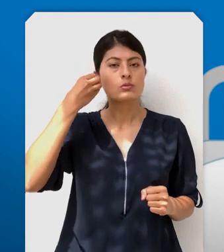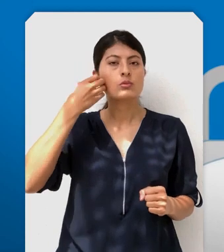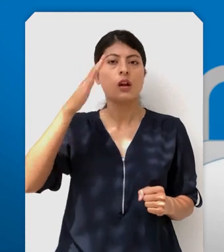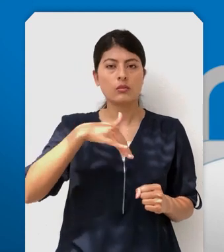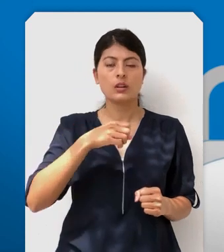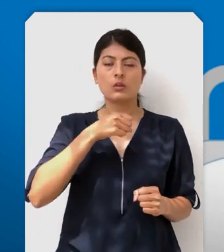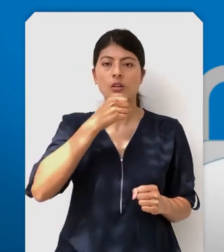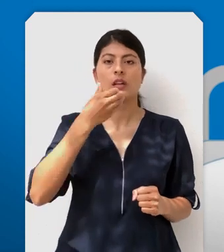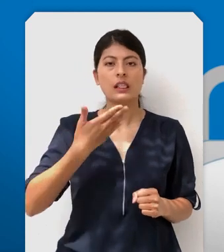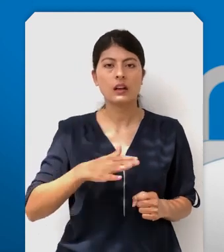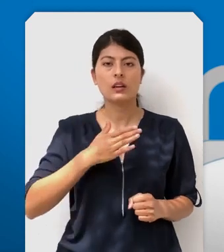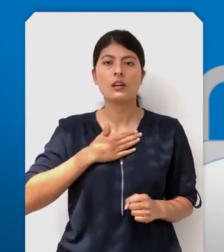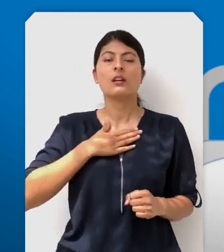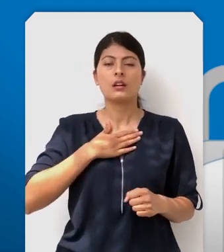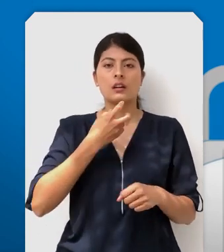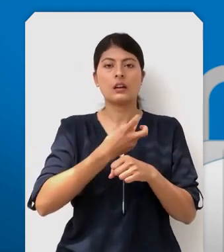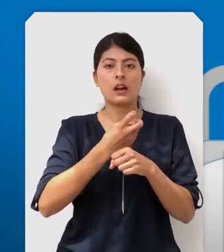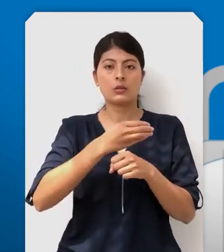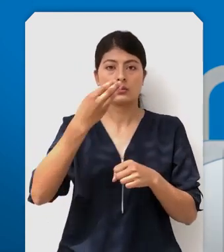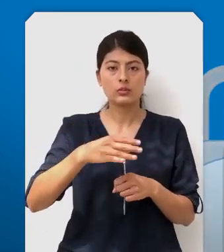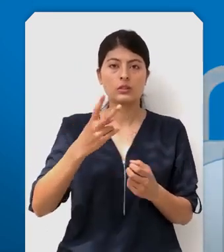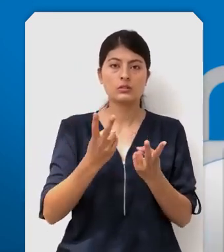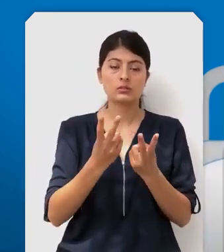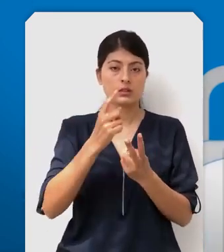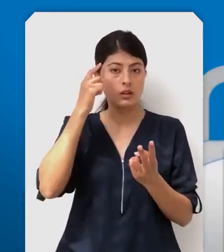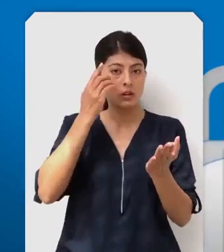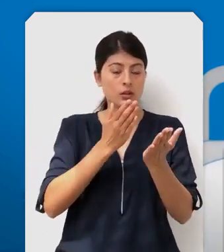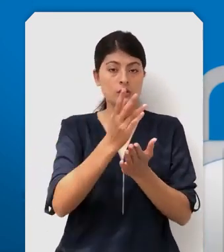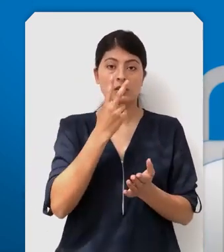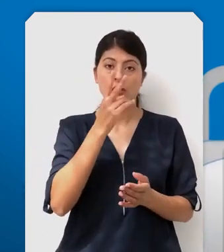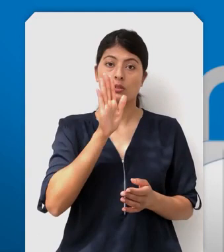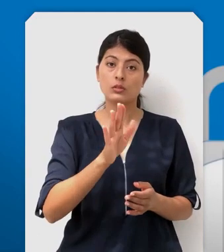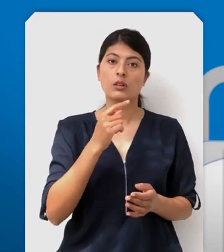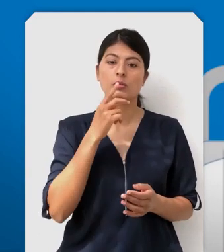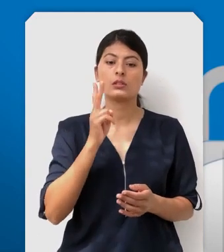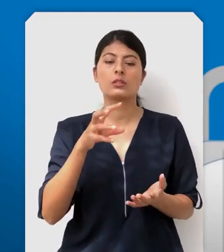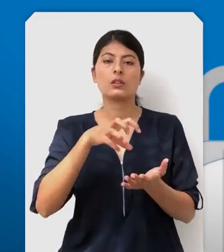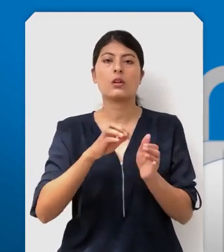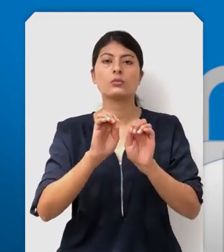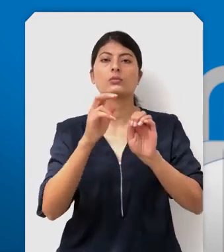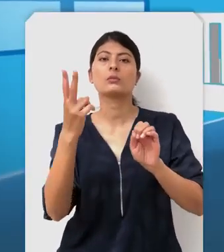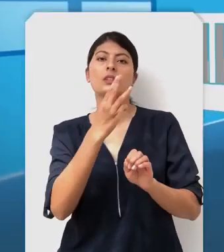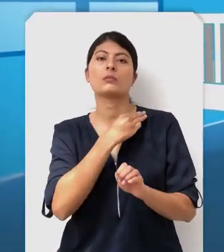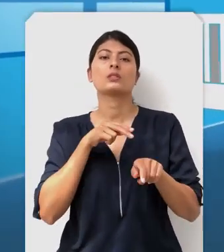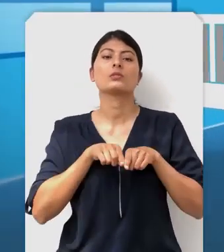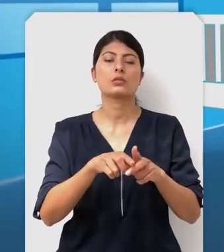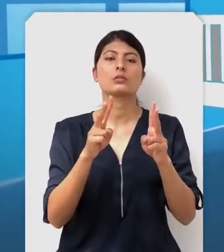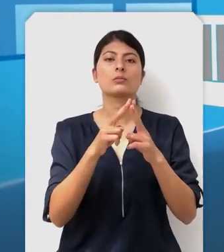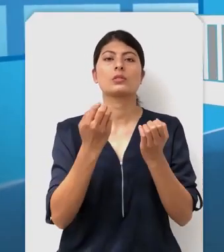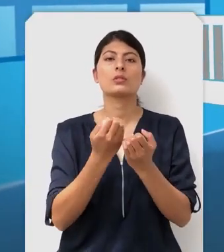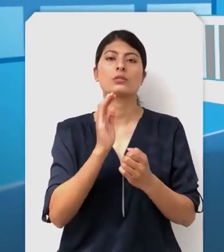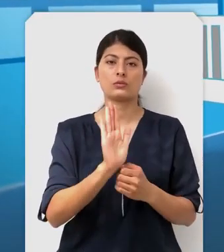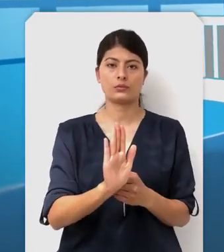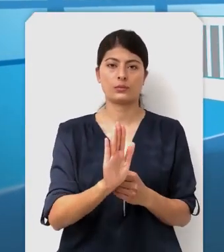वैगु सासल हात समस्या जुइगु थेजागु लक्षण खने दतकी क्वारेन्टाइन या सम्बन्धित मनुनाप स्वापुते